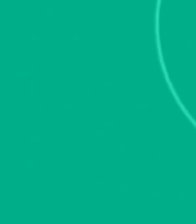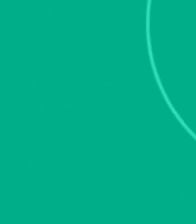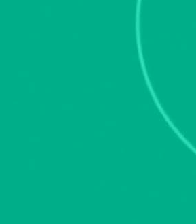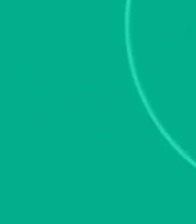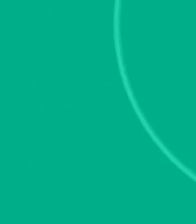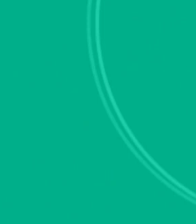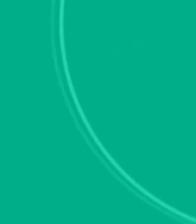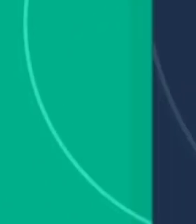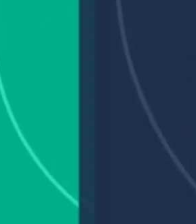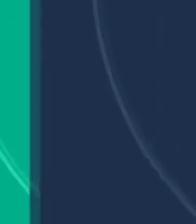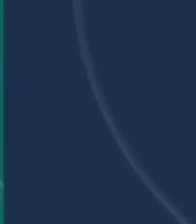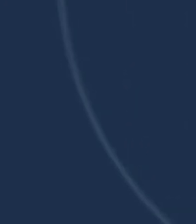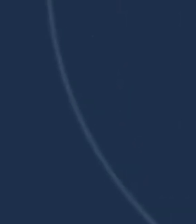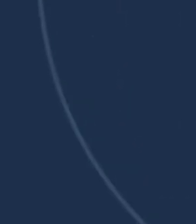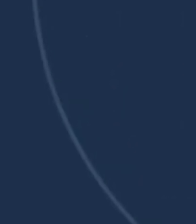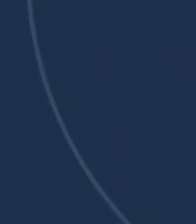Музика